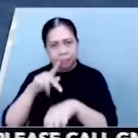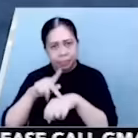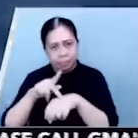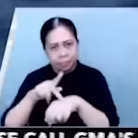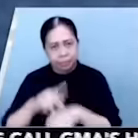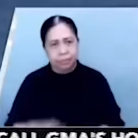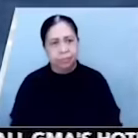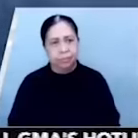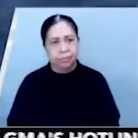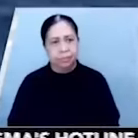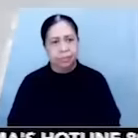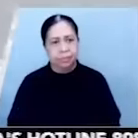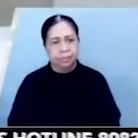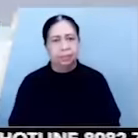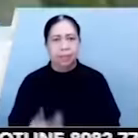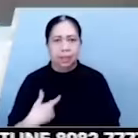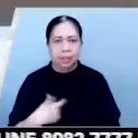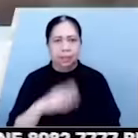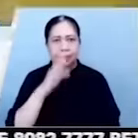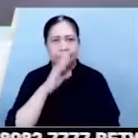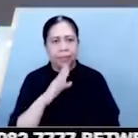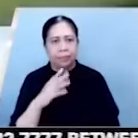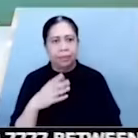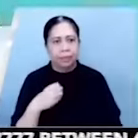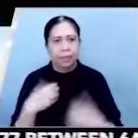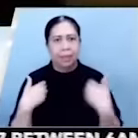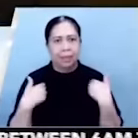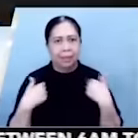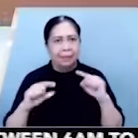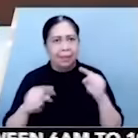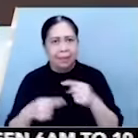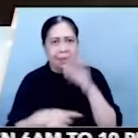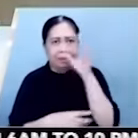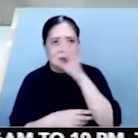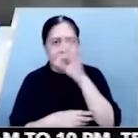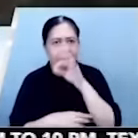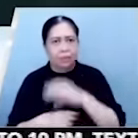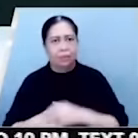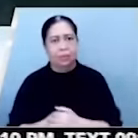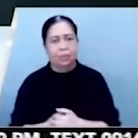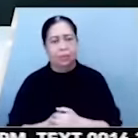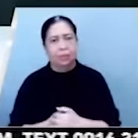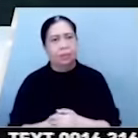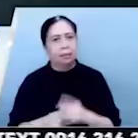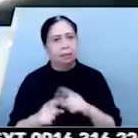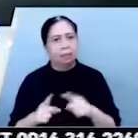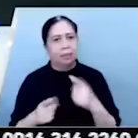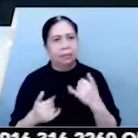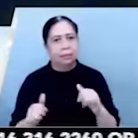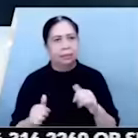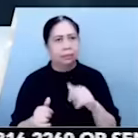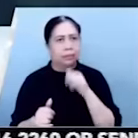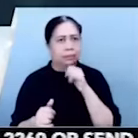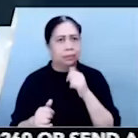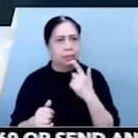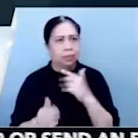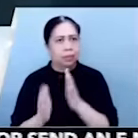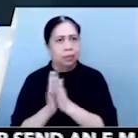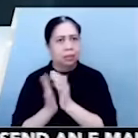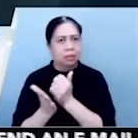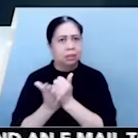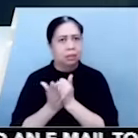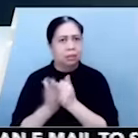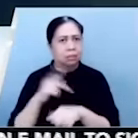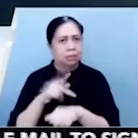May nasiramang barko at nasaktang Pilipino sa mga misyon, hindi pa rin dapat na agad magpasaklolo ang Pilipinas sa